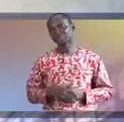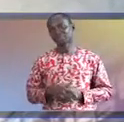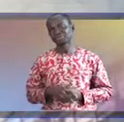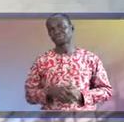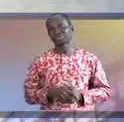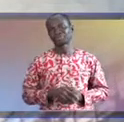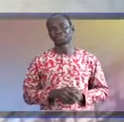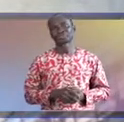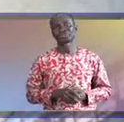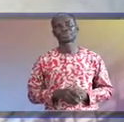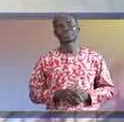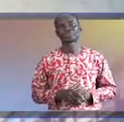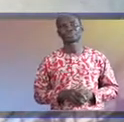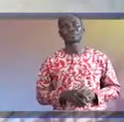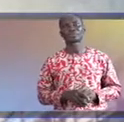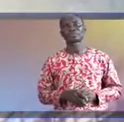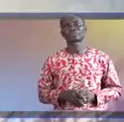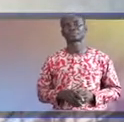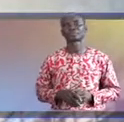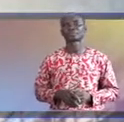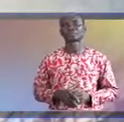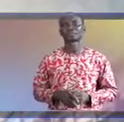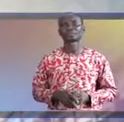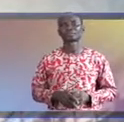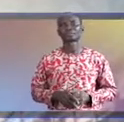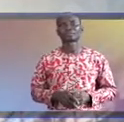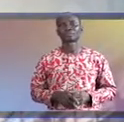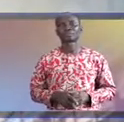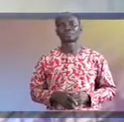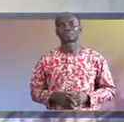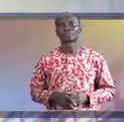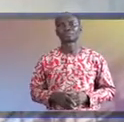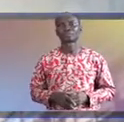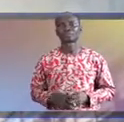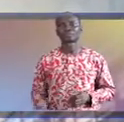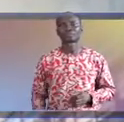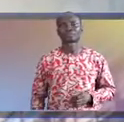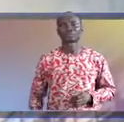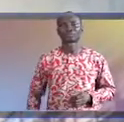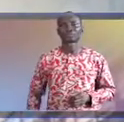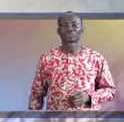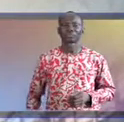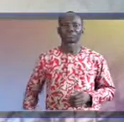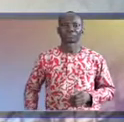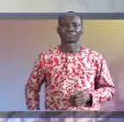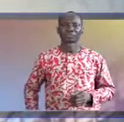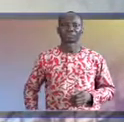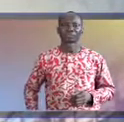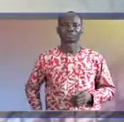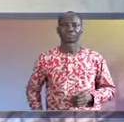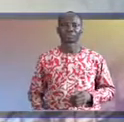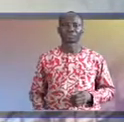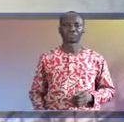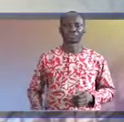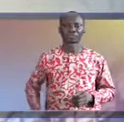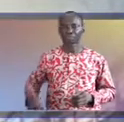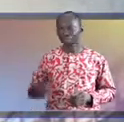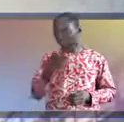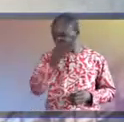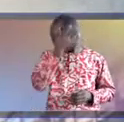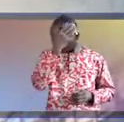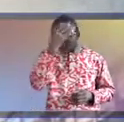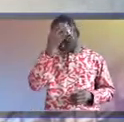enkwaje esugbo a israel fo nya ye no na omunnam e na ntiko